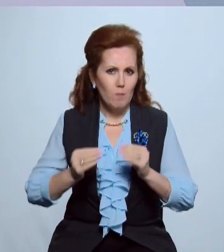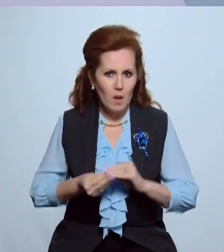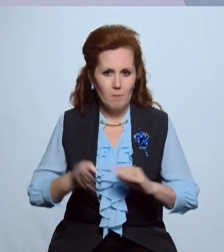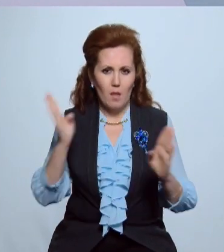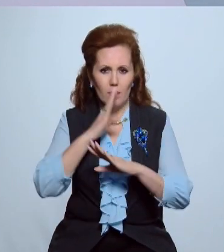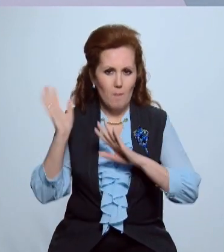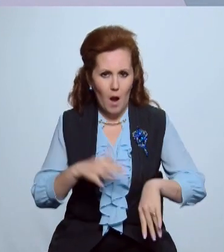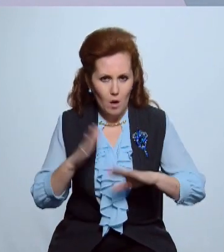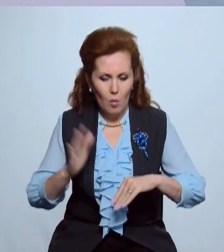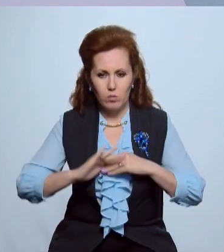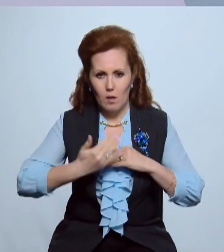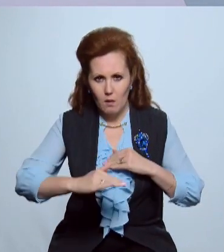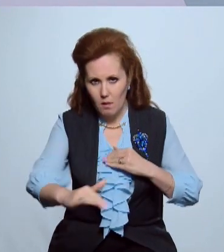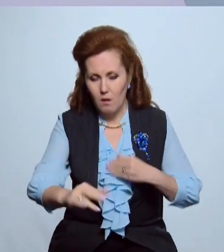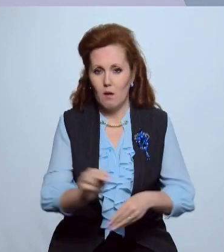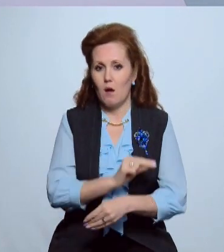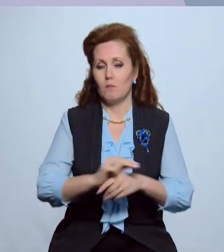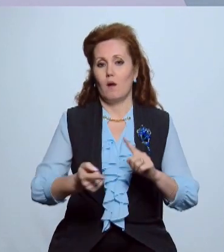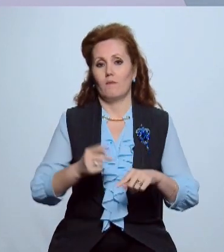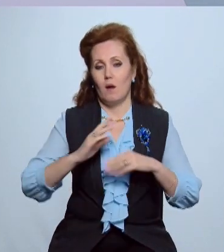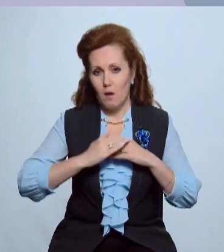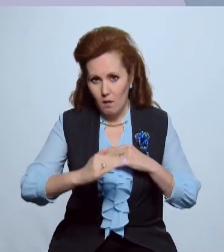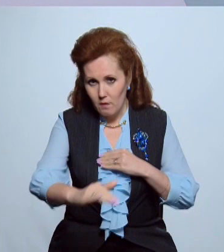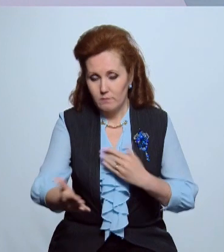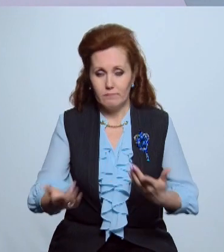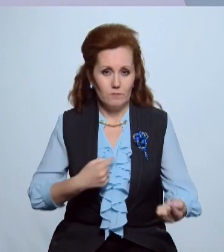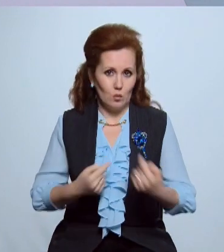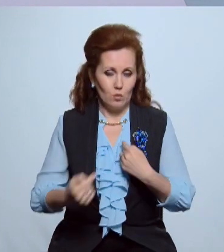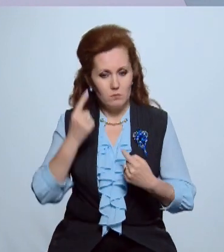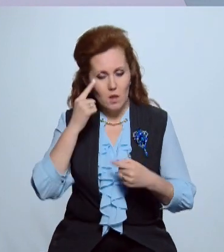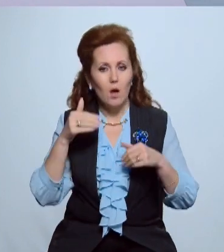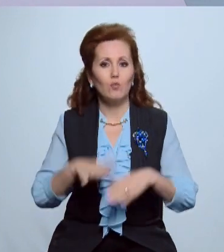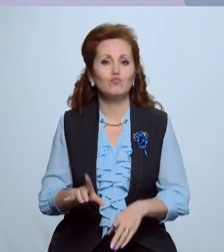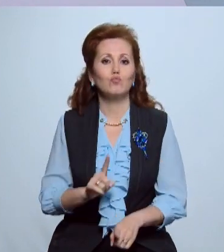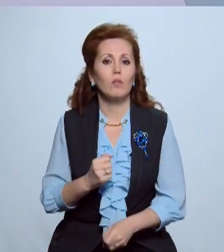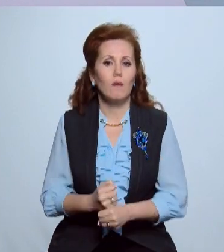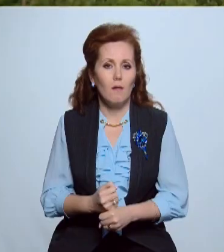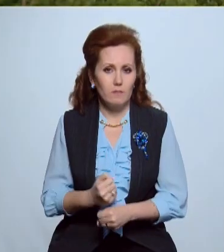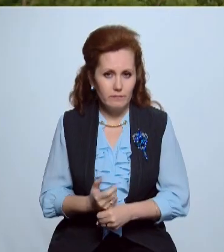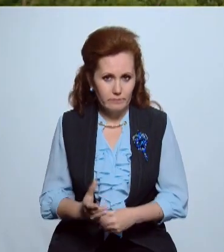не удается. С чего начали свою работу эксперты, расскажет Дмитрий Вороновнин.